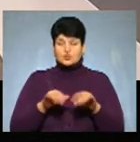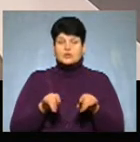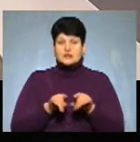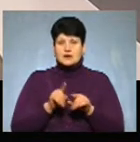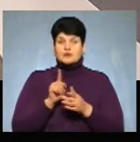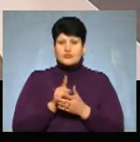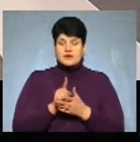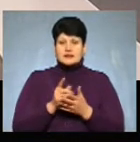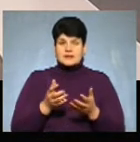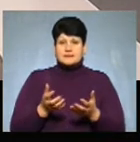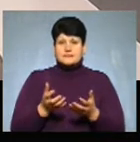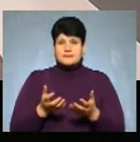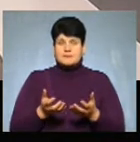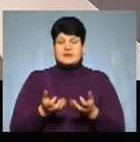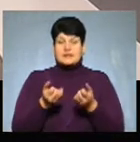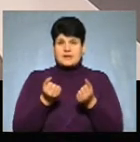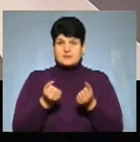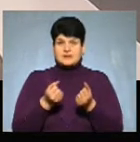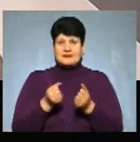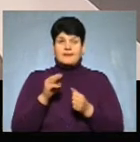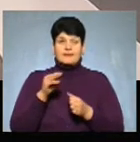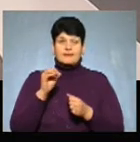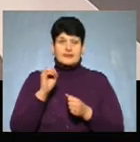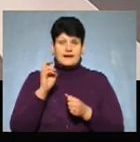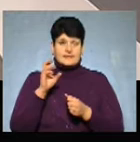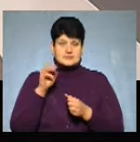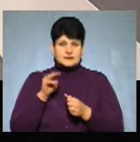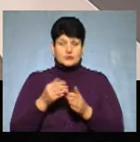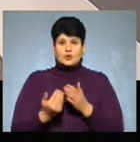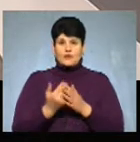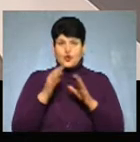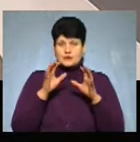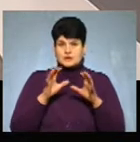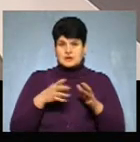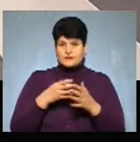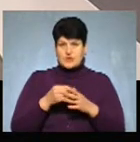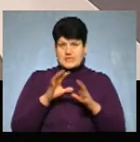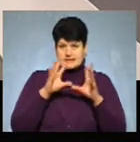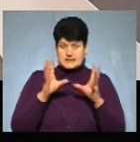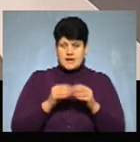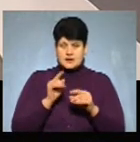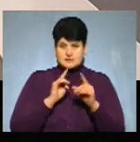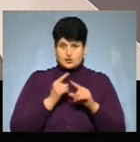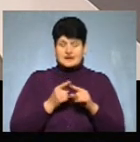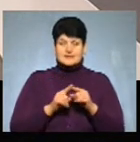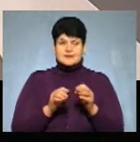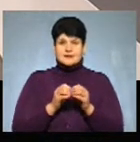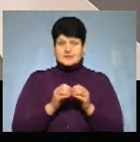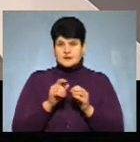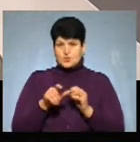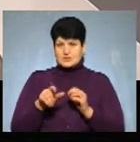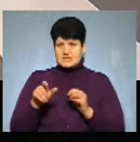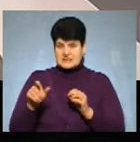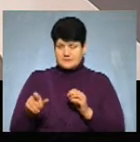вони повинні схвалити і підтримати сам текст нового статуту на своїх загальних зборах. Ці 10